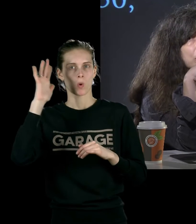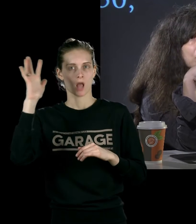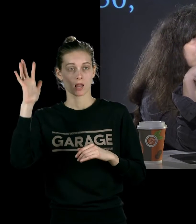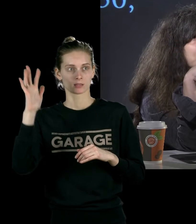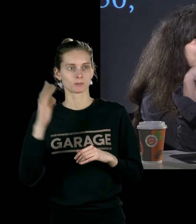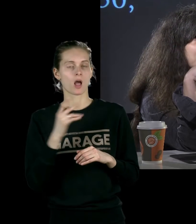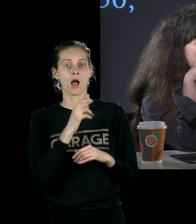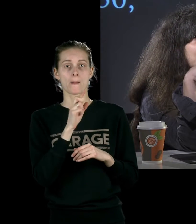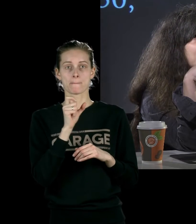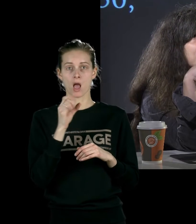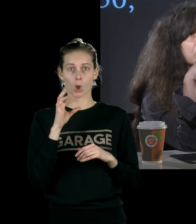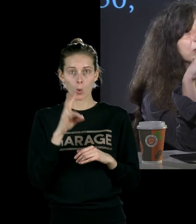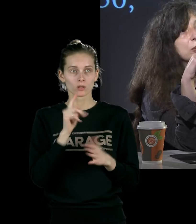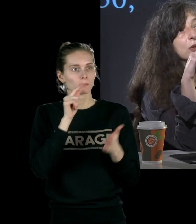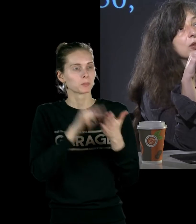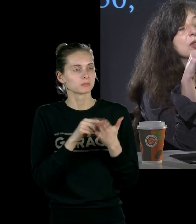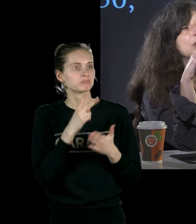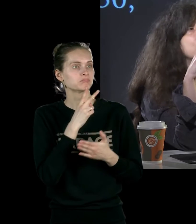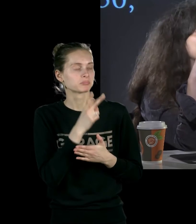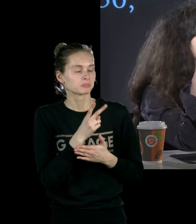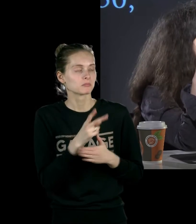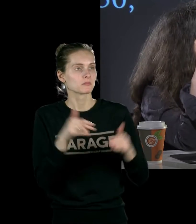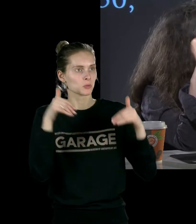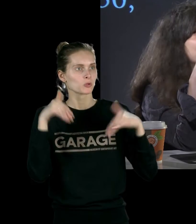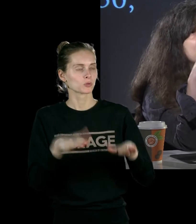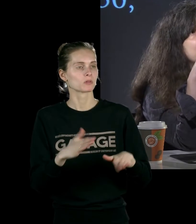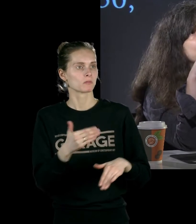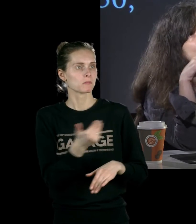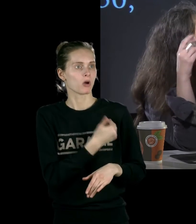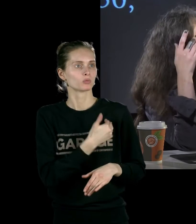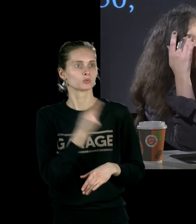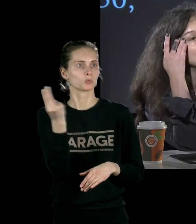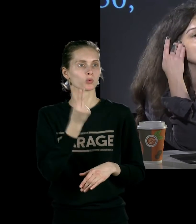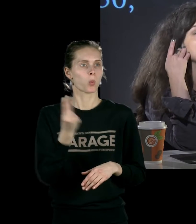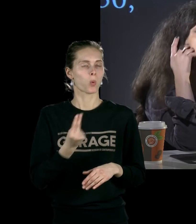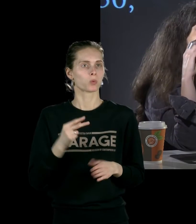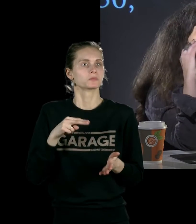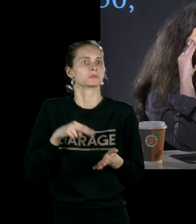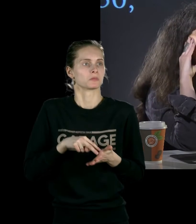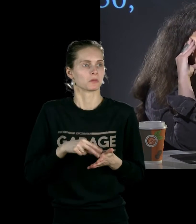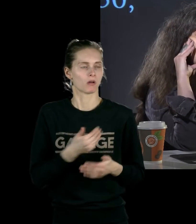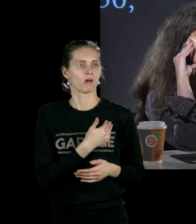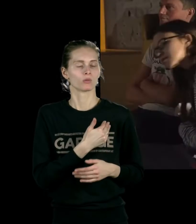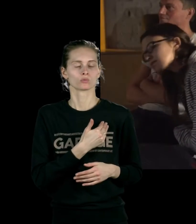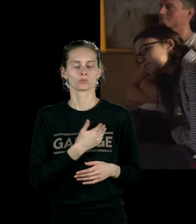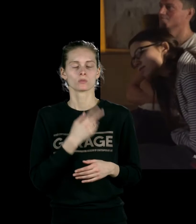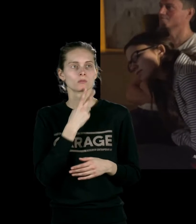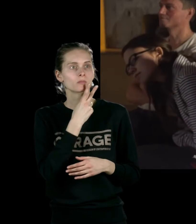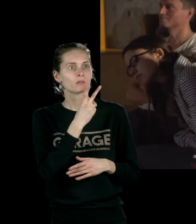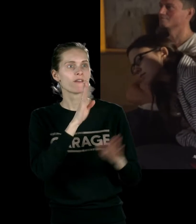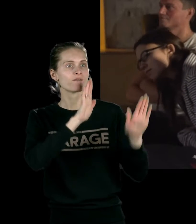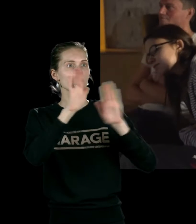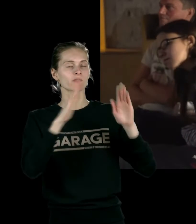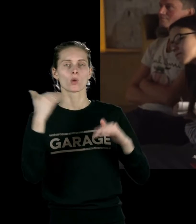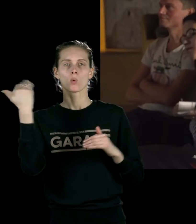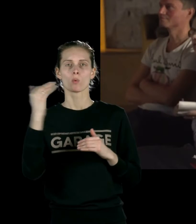стать художником, причем такими решительными двумя решающими впечатлениями его юности было то, что он посмотрел выставку